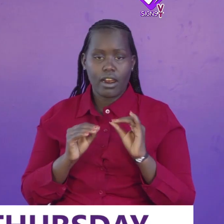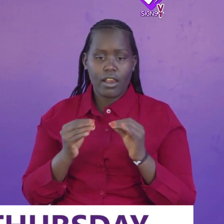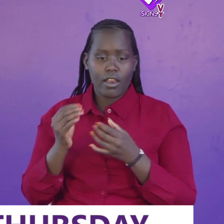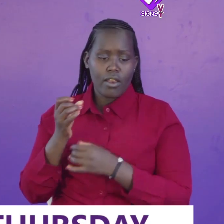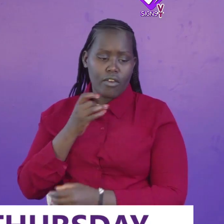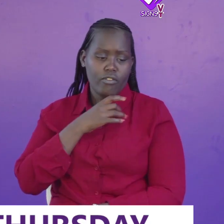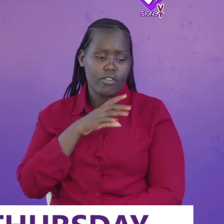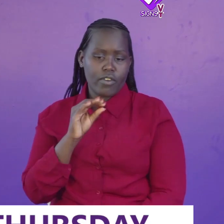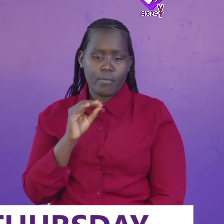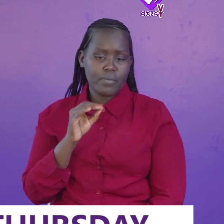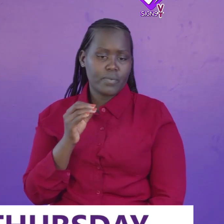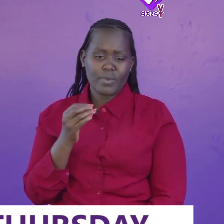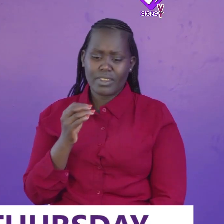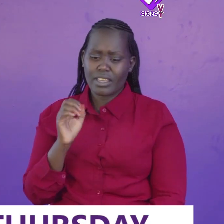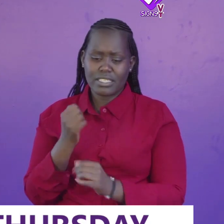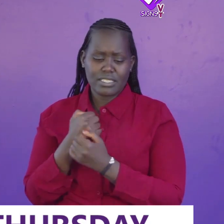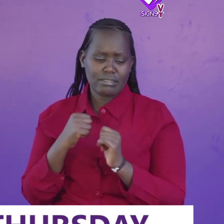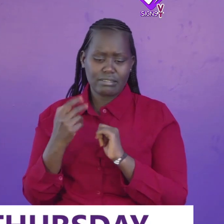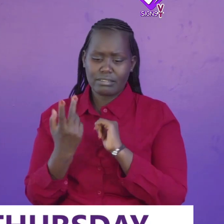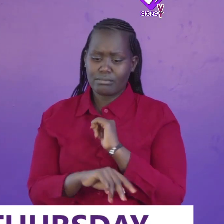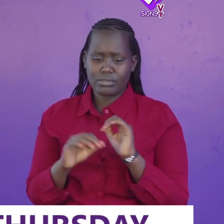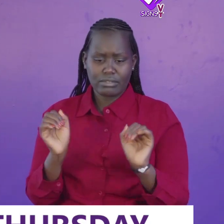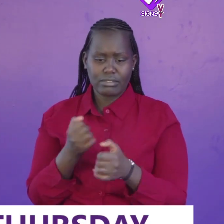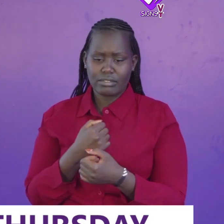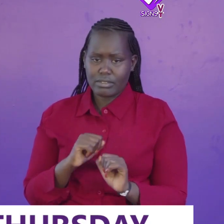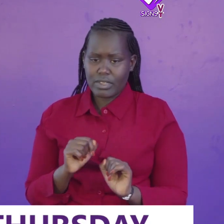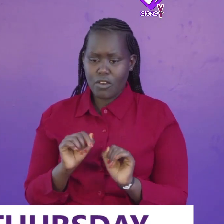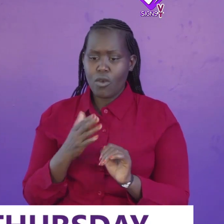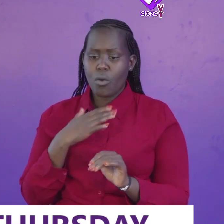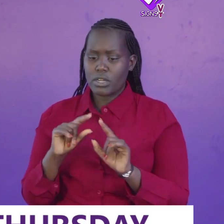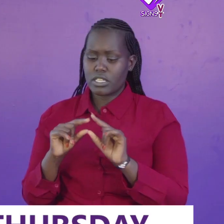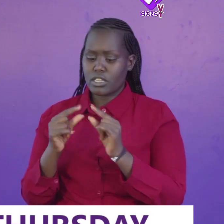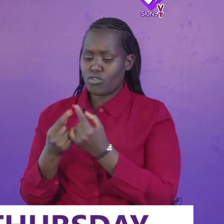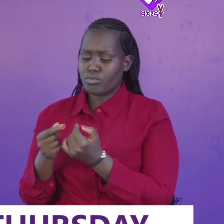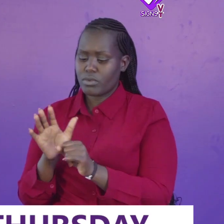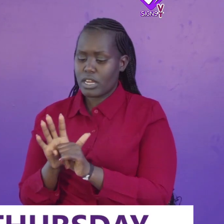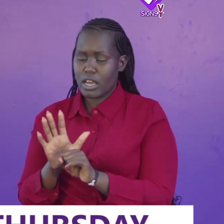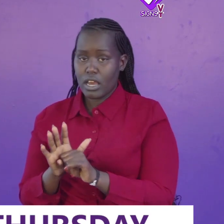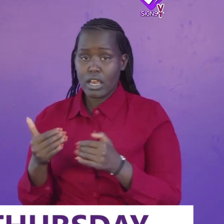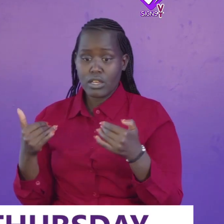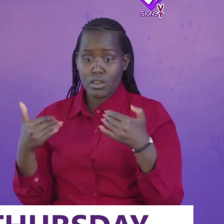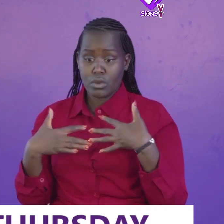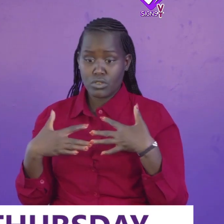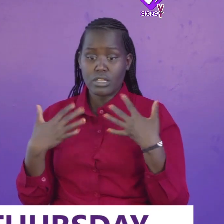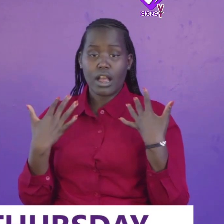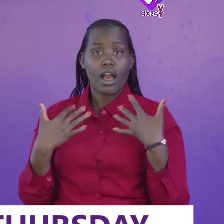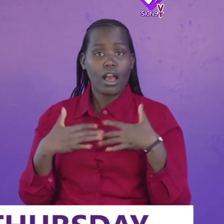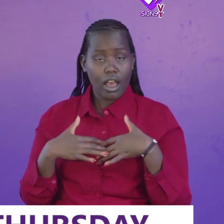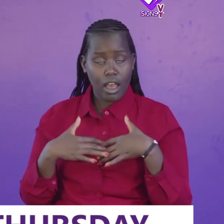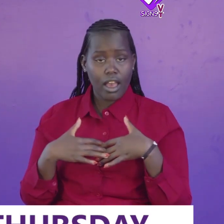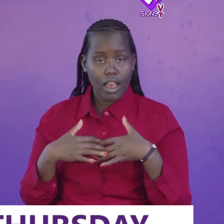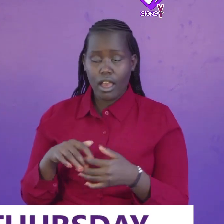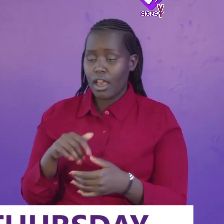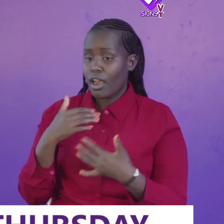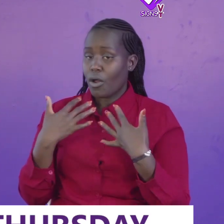Msiogope kujisema. Hatusiwezi wacha hapa. Nataka hii kirende iko kubwa. Unajua Muthoni ametushtua hapa leo. Niko tu kwani mimi